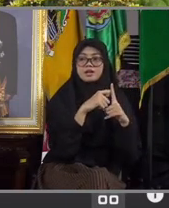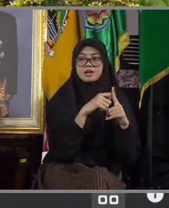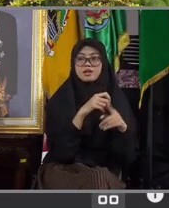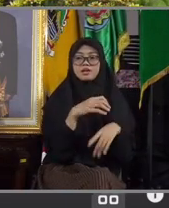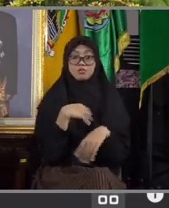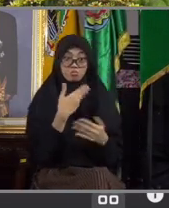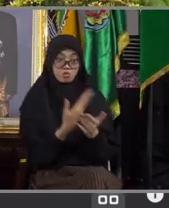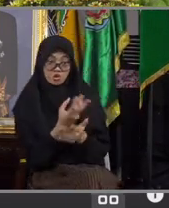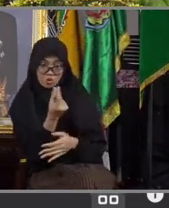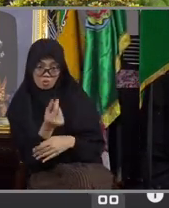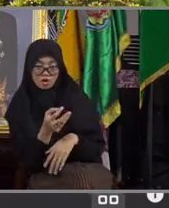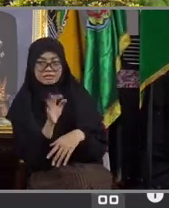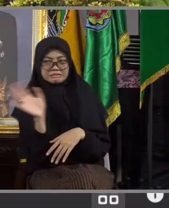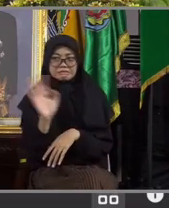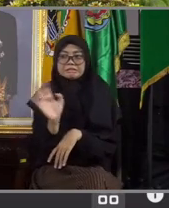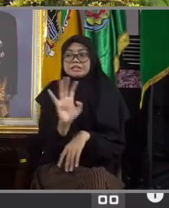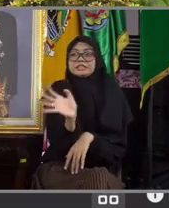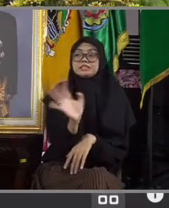Bapak. Hah?